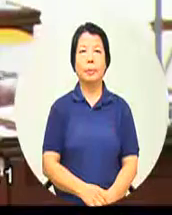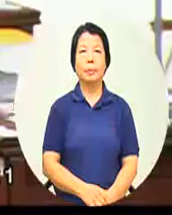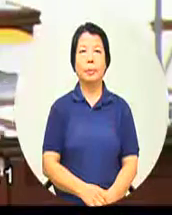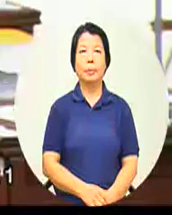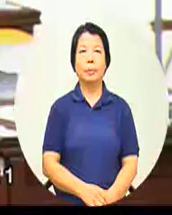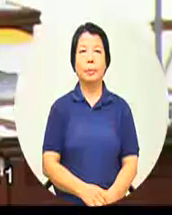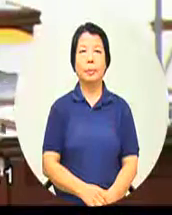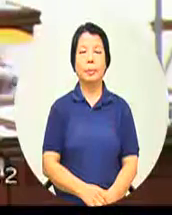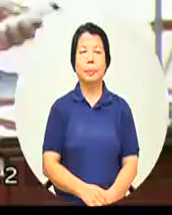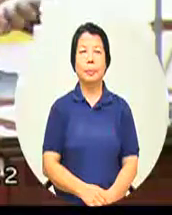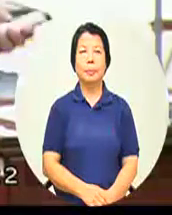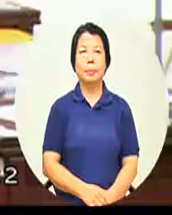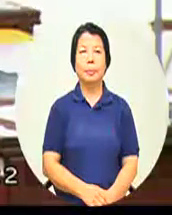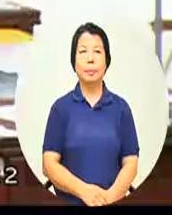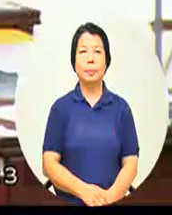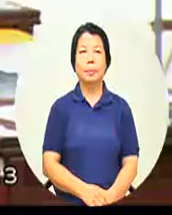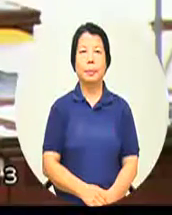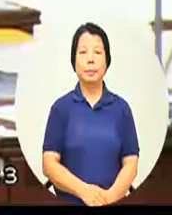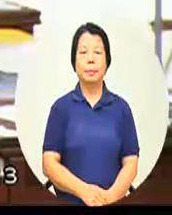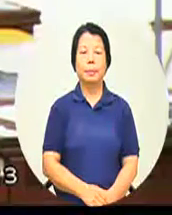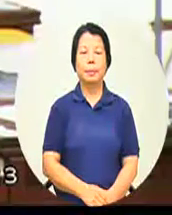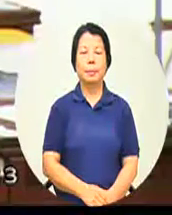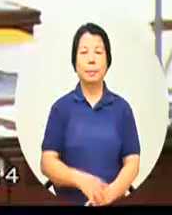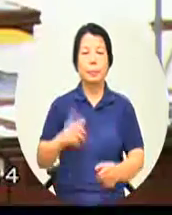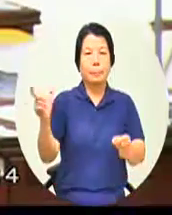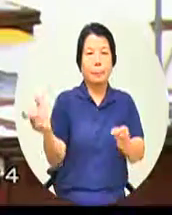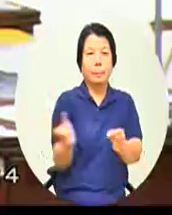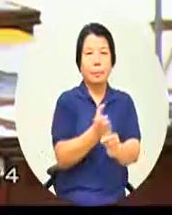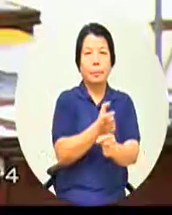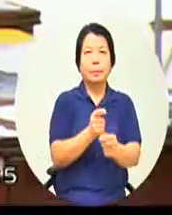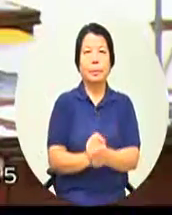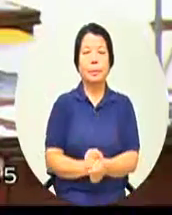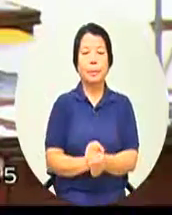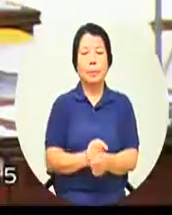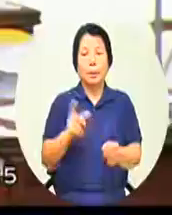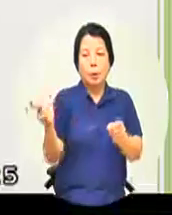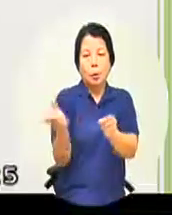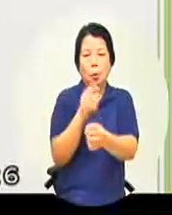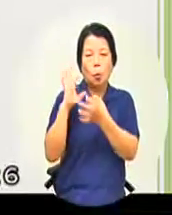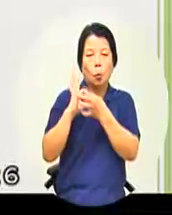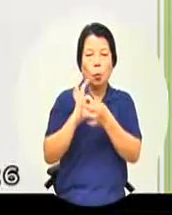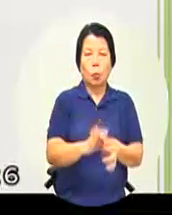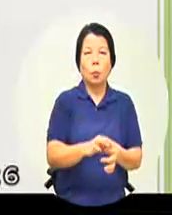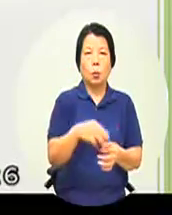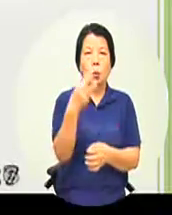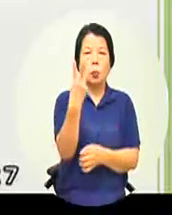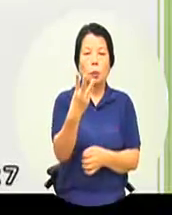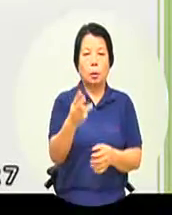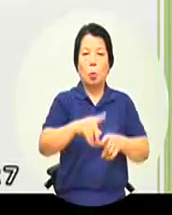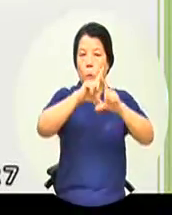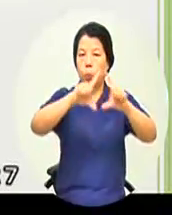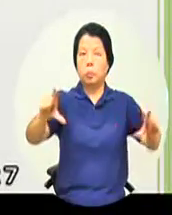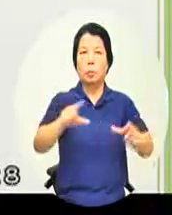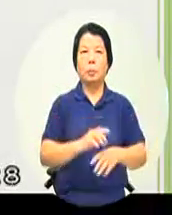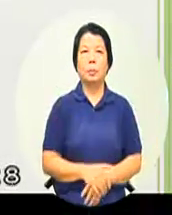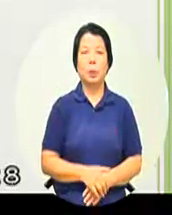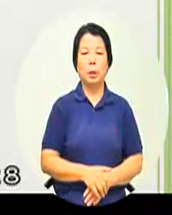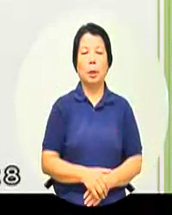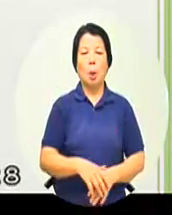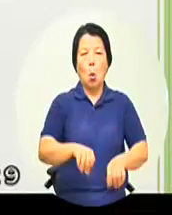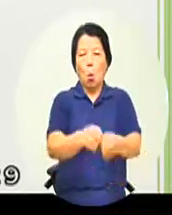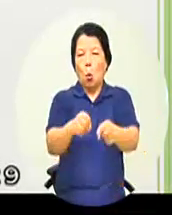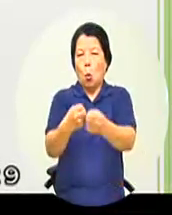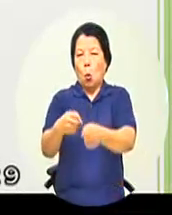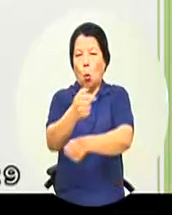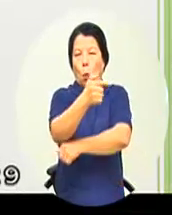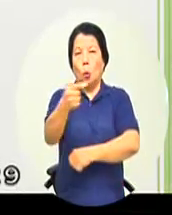我再提出嘛，哈。风台对不对？哦，因连续三个风台啊，但是拢是超强大的，损失嘞，无人遐尼啊大个啦。哦，